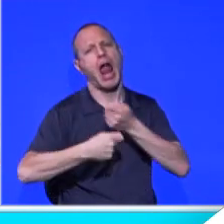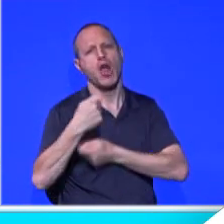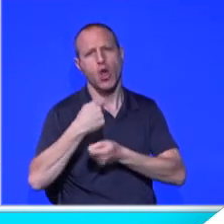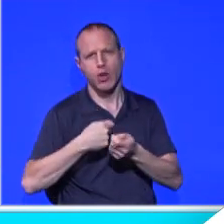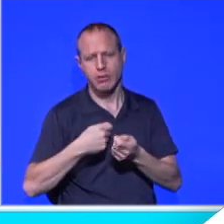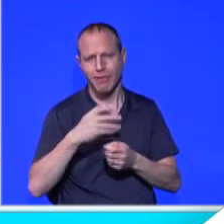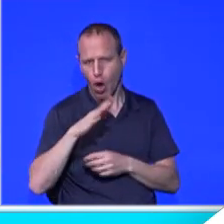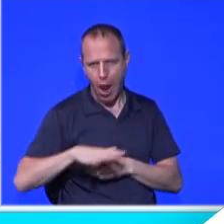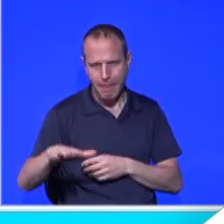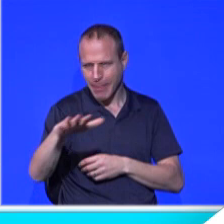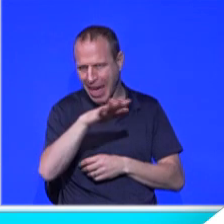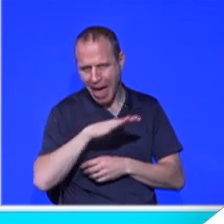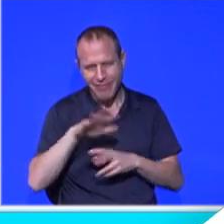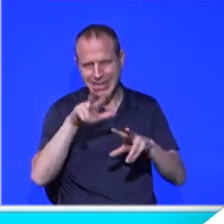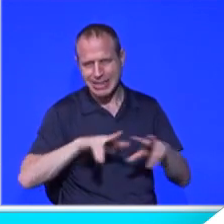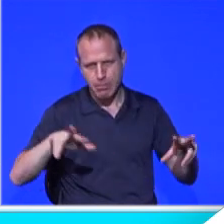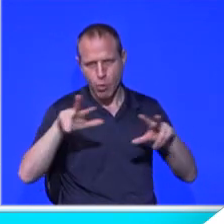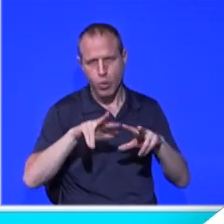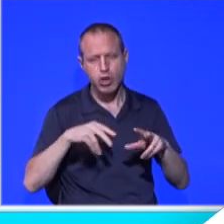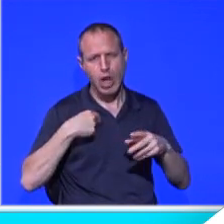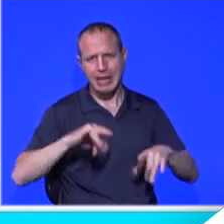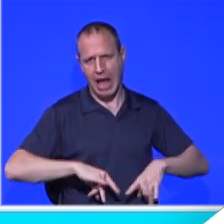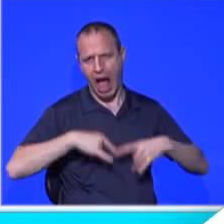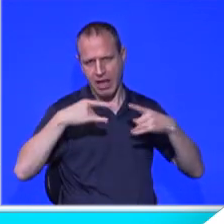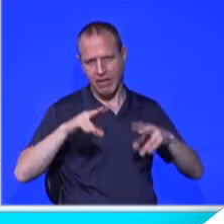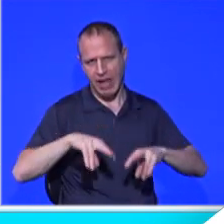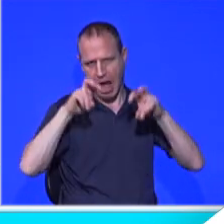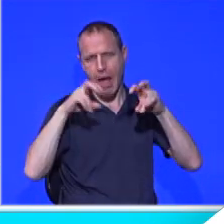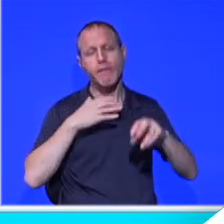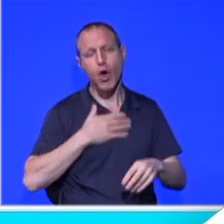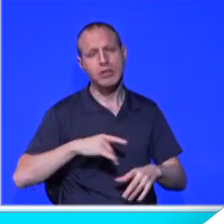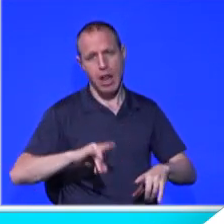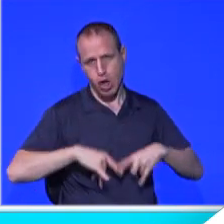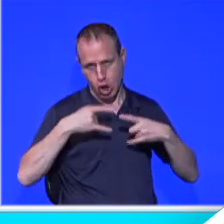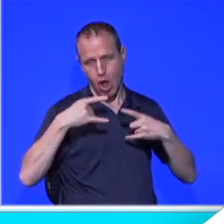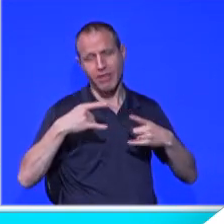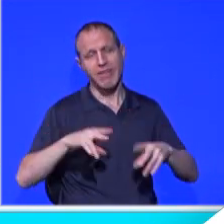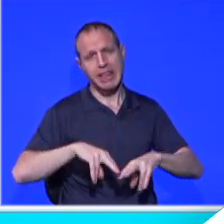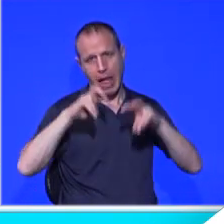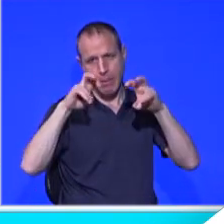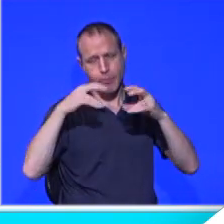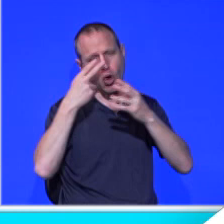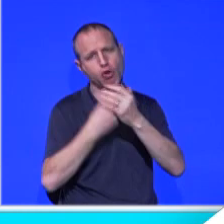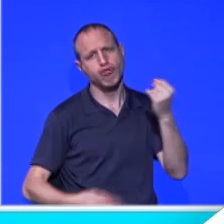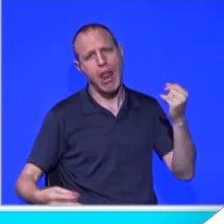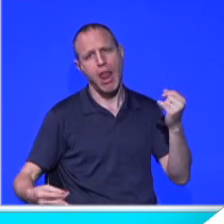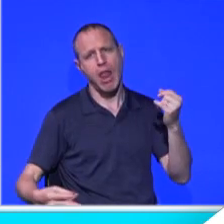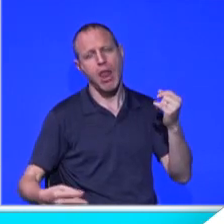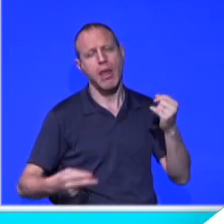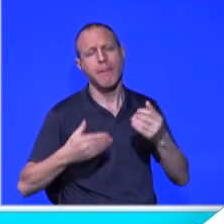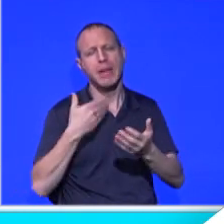וכל המרחב הציבורי שבו אני חי וקיים ורוצה לחיות ולהתקיים, כושל